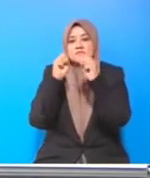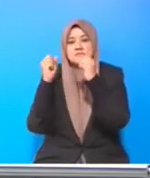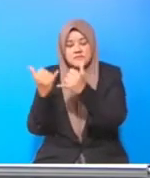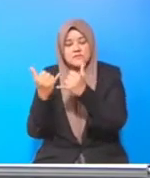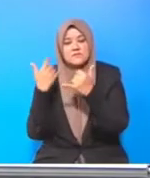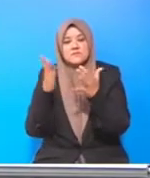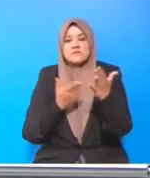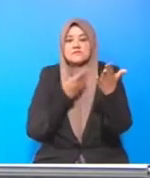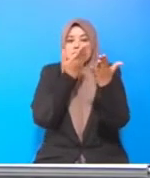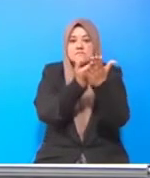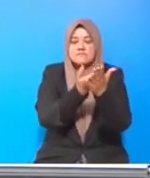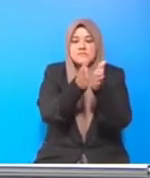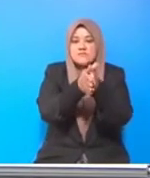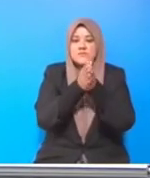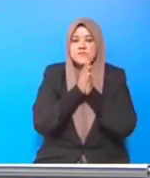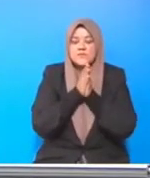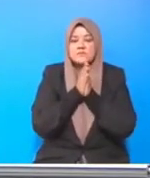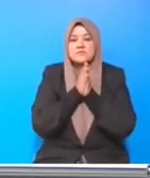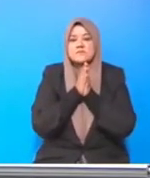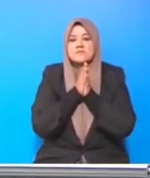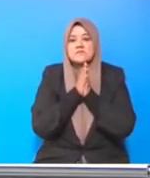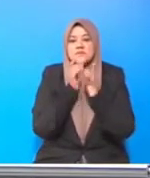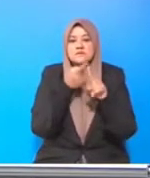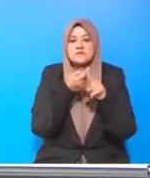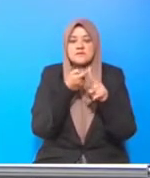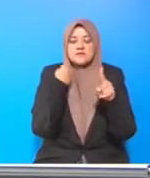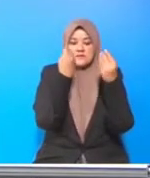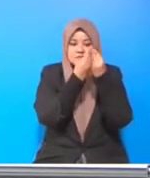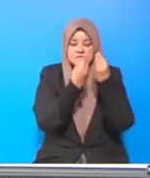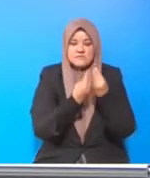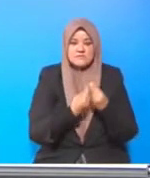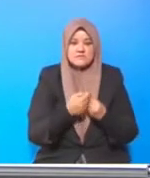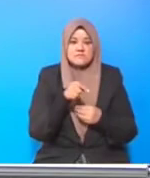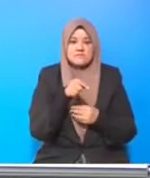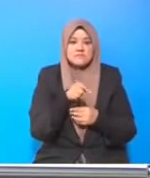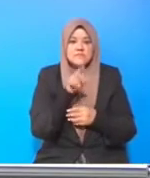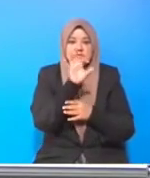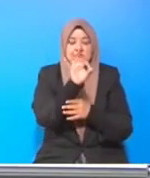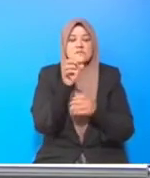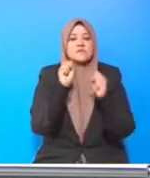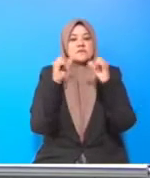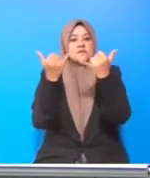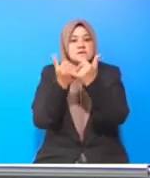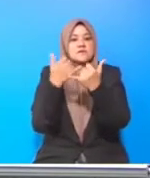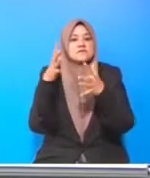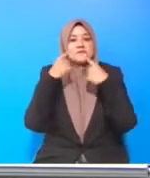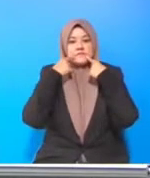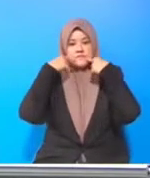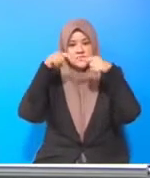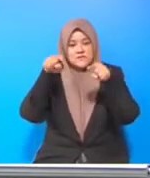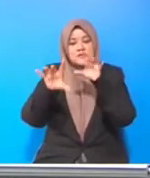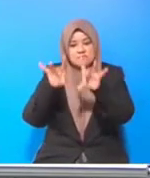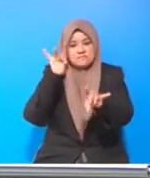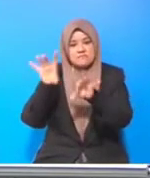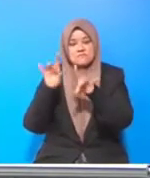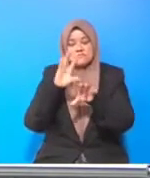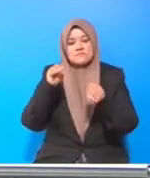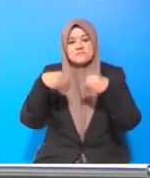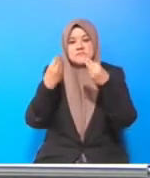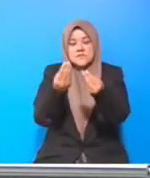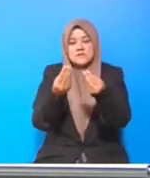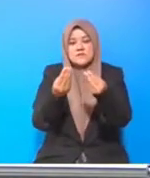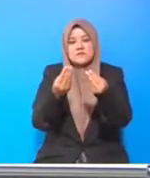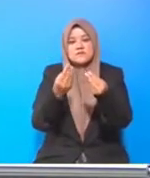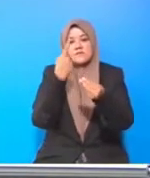Serikat telah mengemukakan permohonan yang mana daripada jumlah tersebut 9 buah Serikat telah berjaya dipilih ini